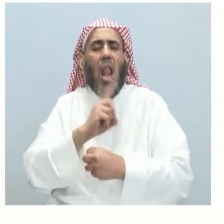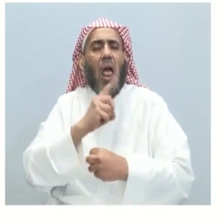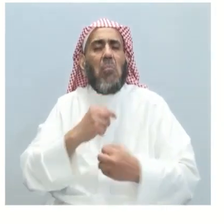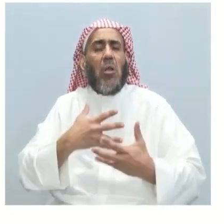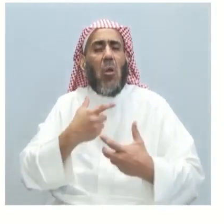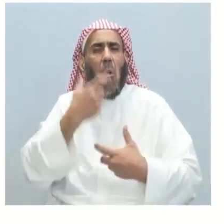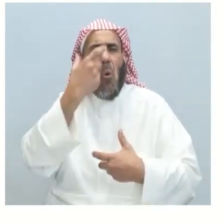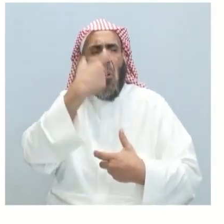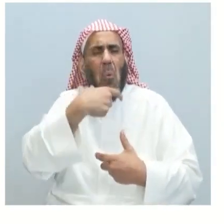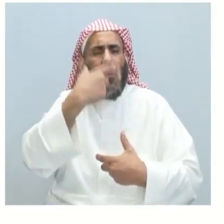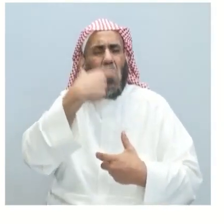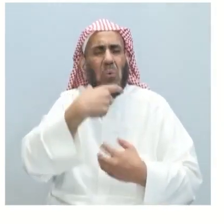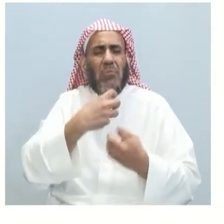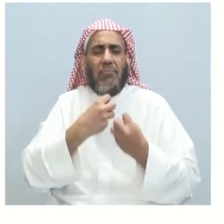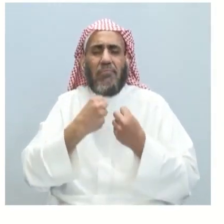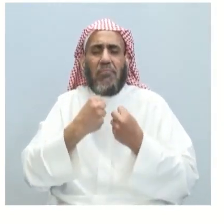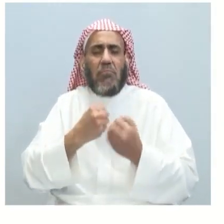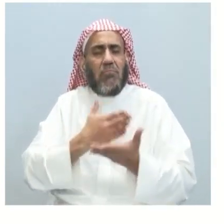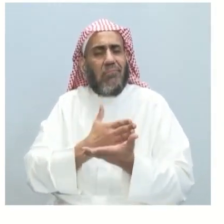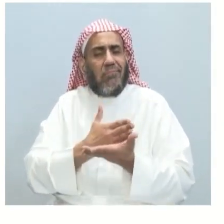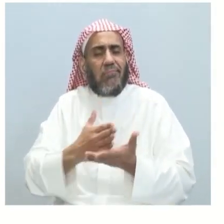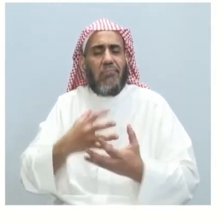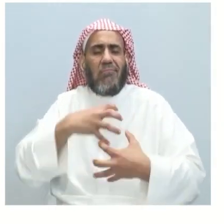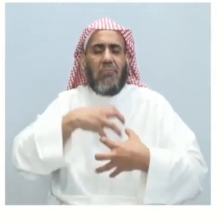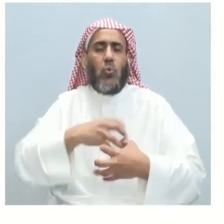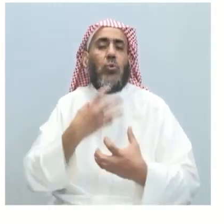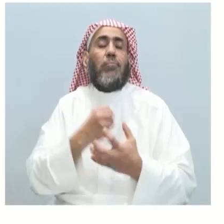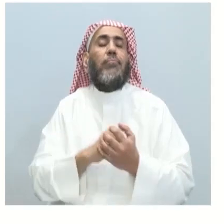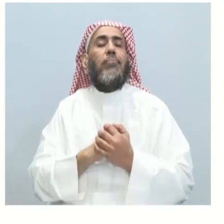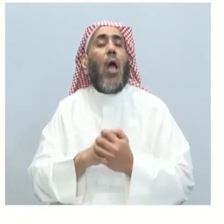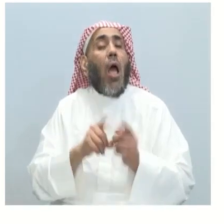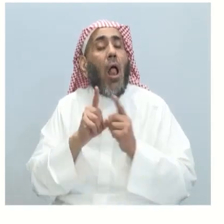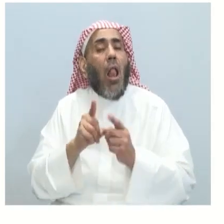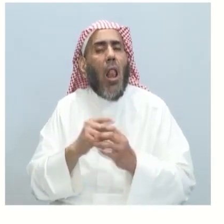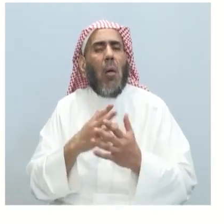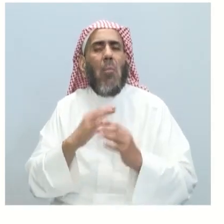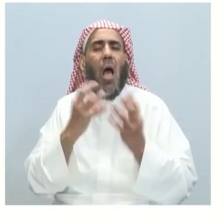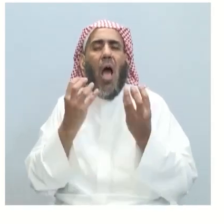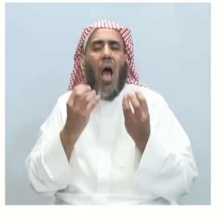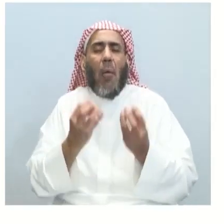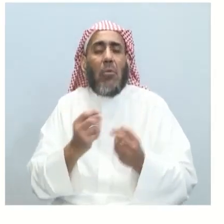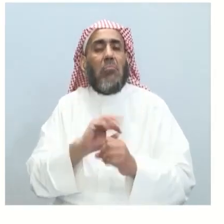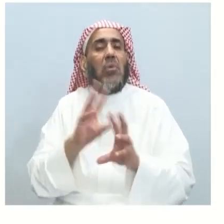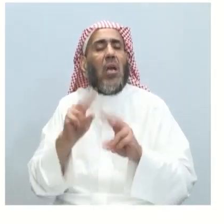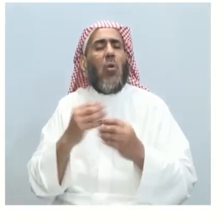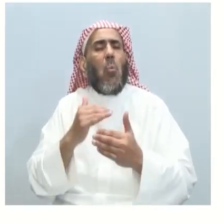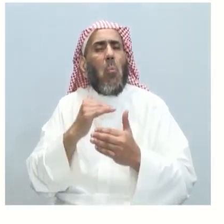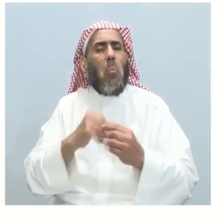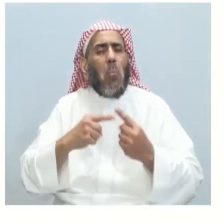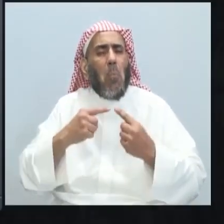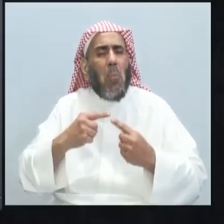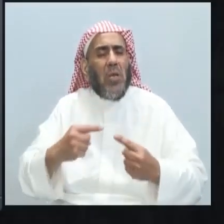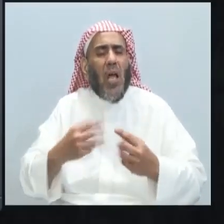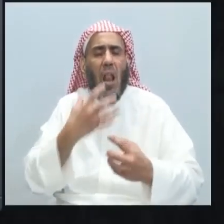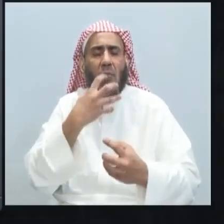حتى لو ظهرت هذه الدموع لكن لم يزل ما في من ذاك الحزن وتلك الجوانح ولم ابرد الى اخره فكانه مازال ايضا في